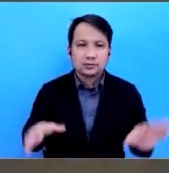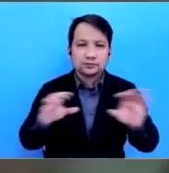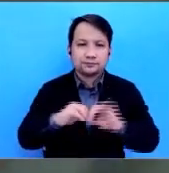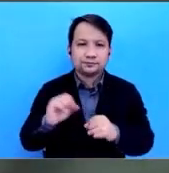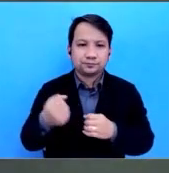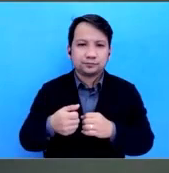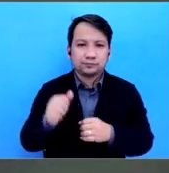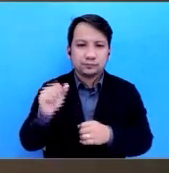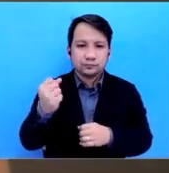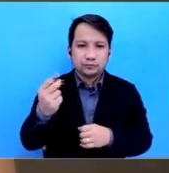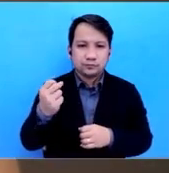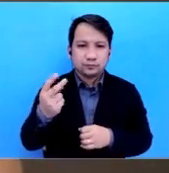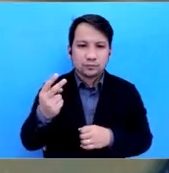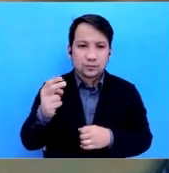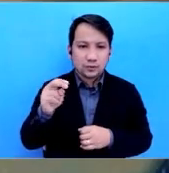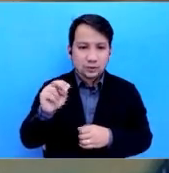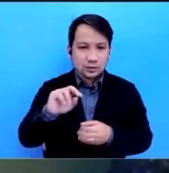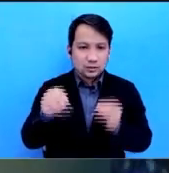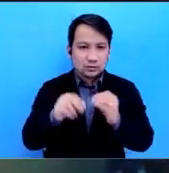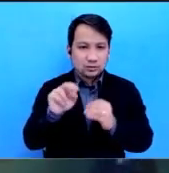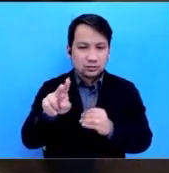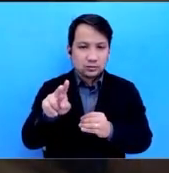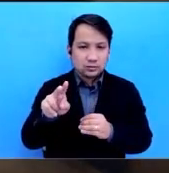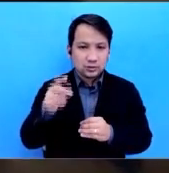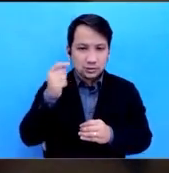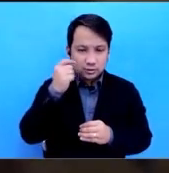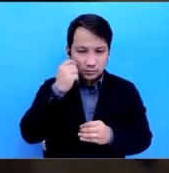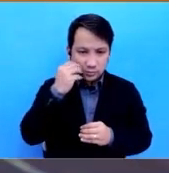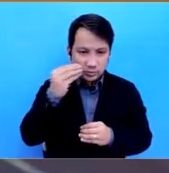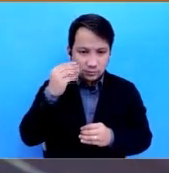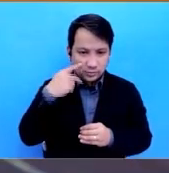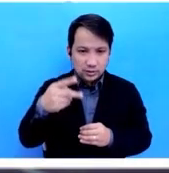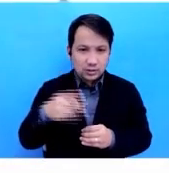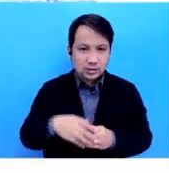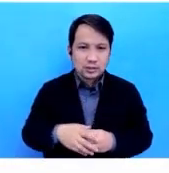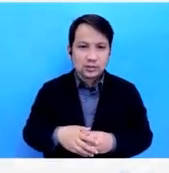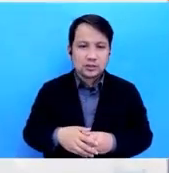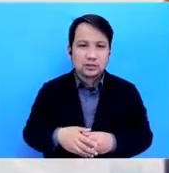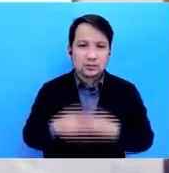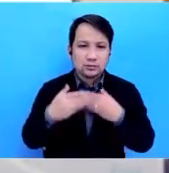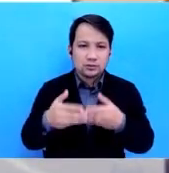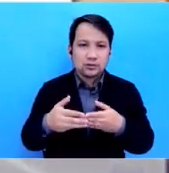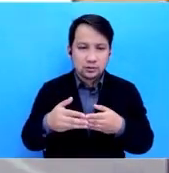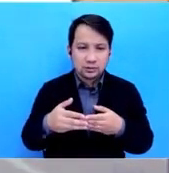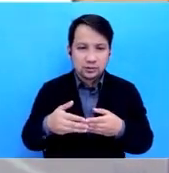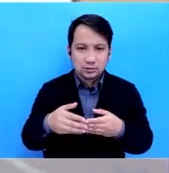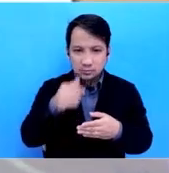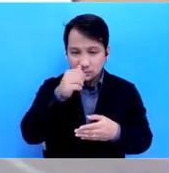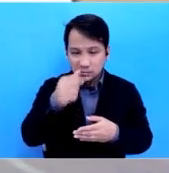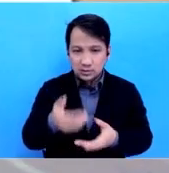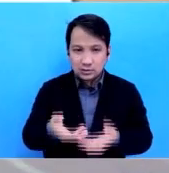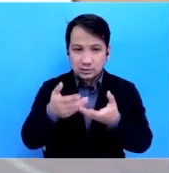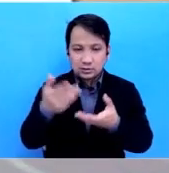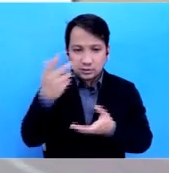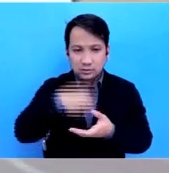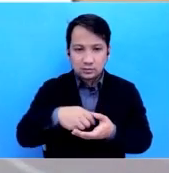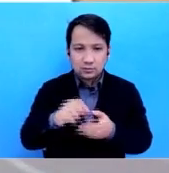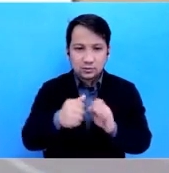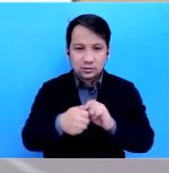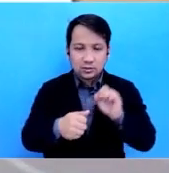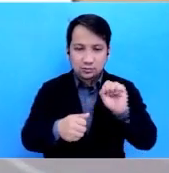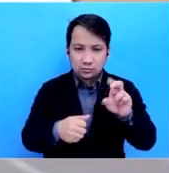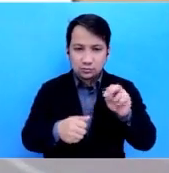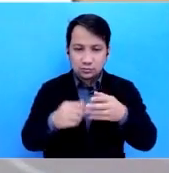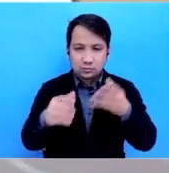ang pambato ng Pilipinas sa Miss World na si Tracy Maureen Perez. Tuloy ang momentum ng bansa sa BuCon na top 12 din